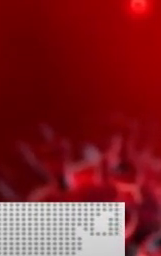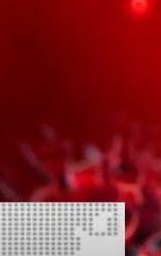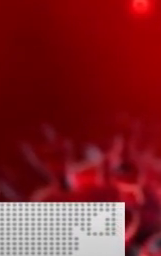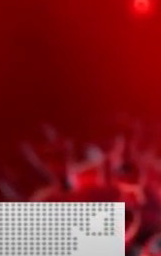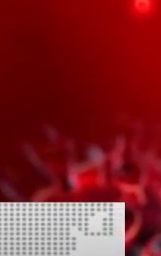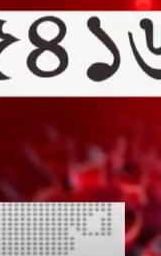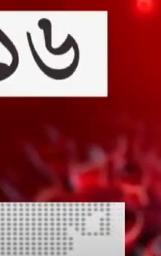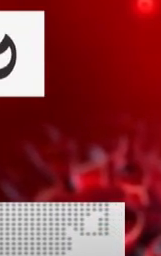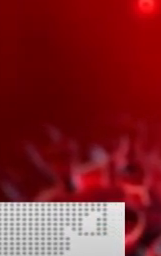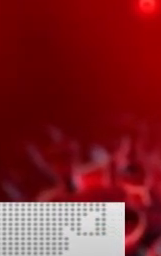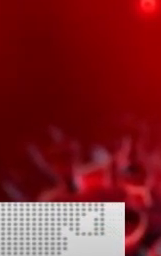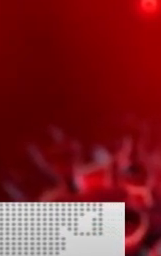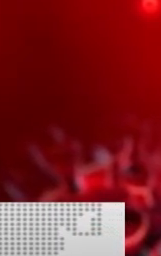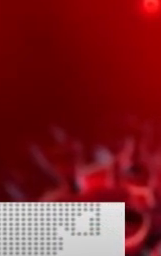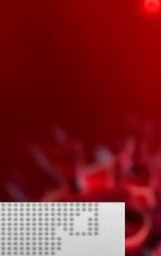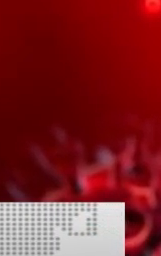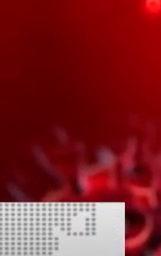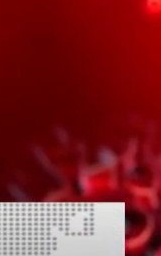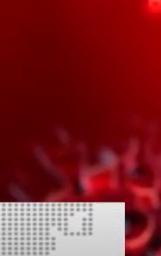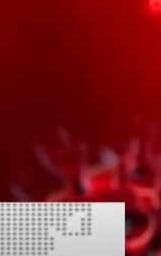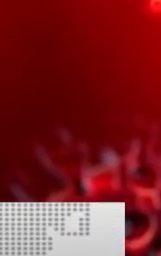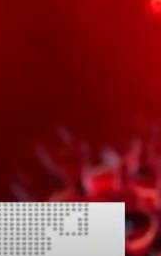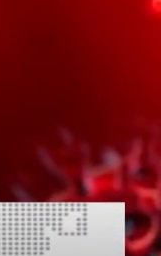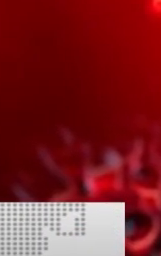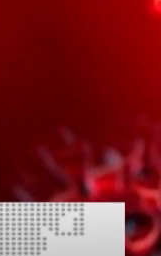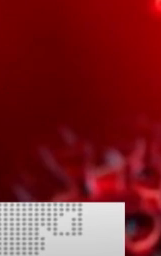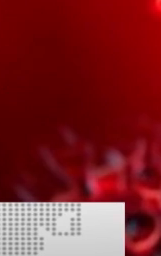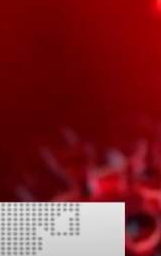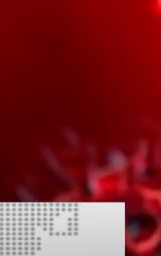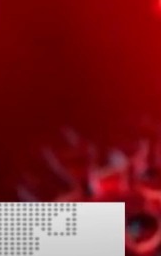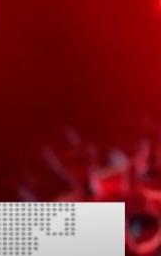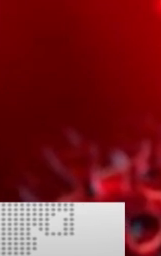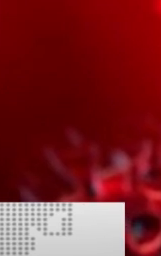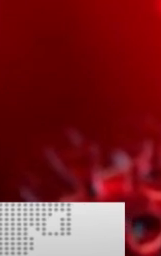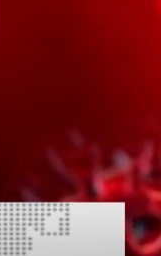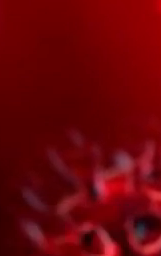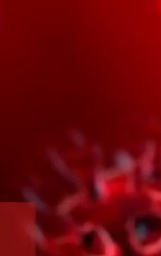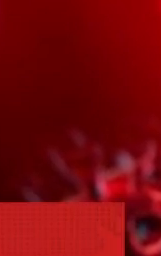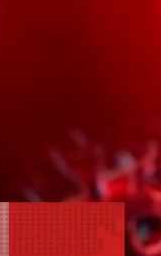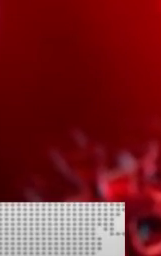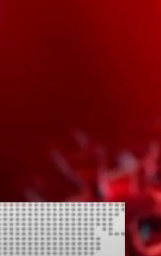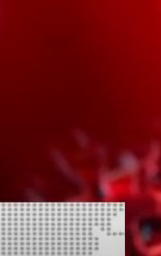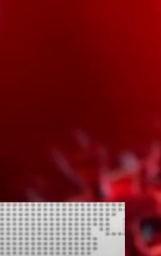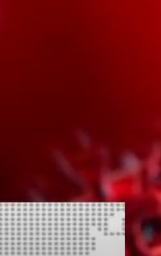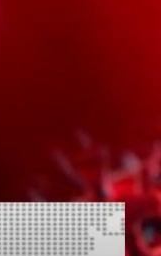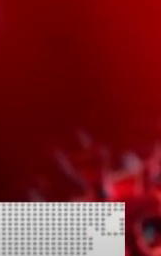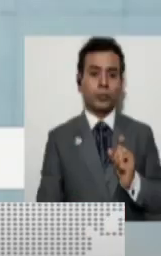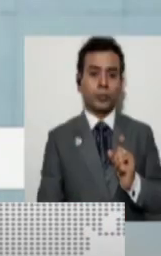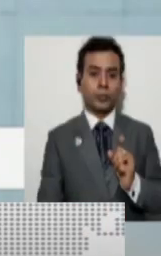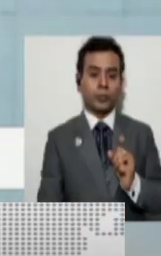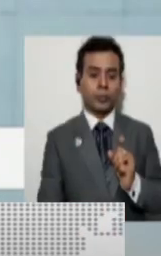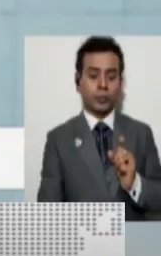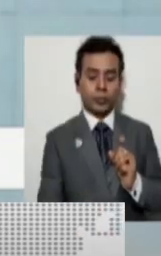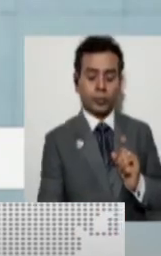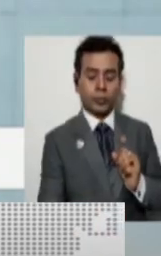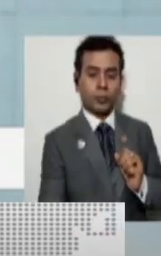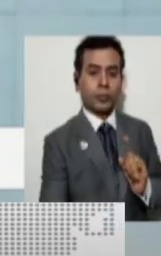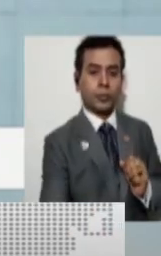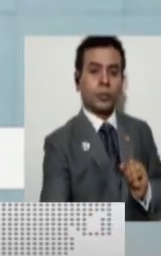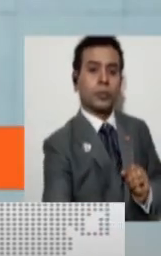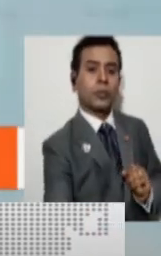ঘন্টায় 3476টি নমুনা পরীক্ষায় করোনা শনাক্ত হয়েছে 418 জন। 24 ঘন্টায় পরীক্ষা